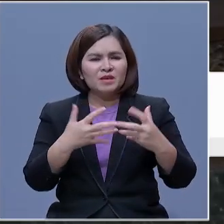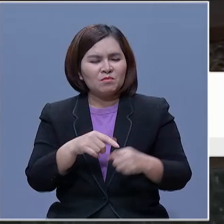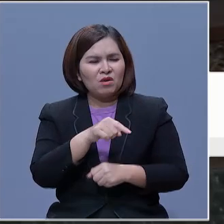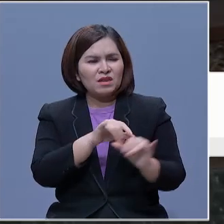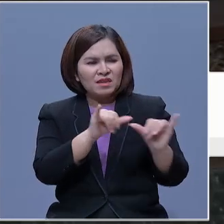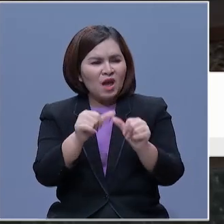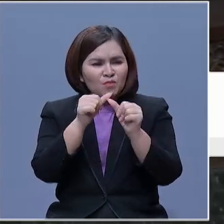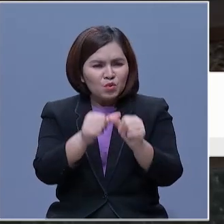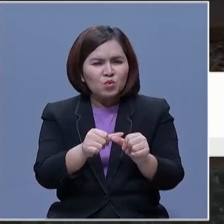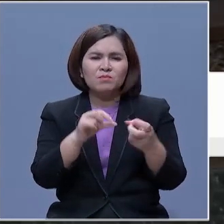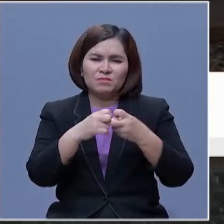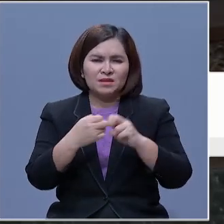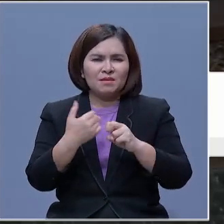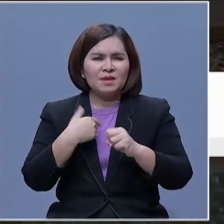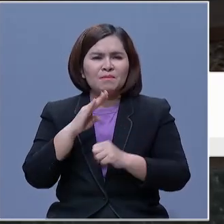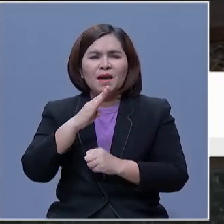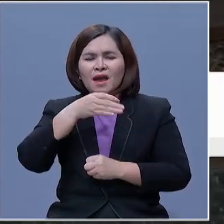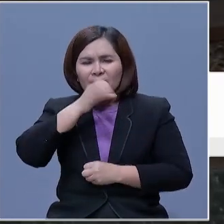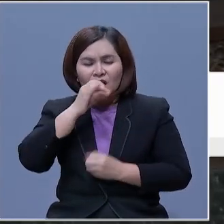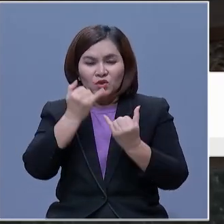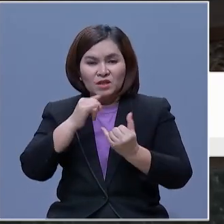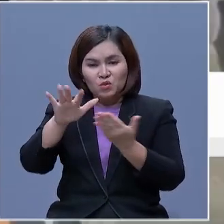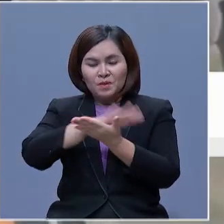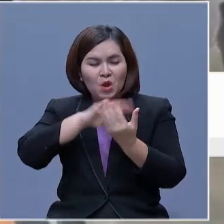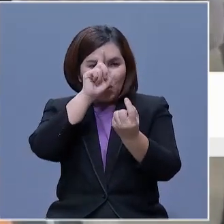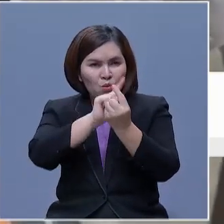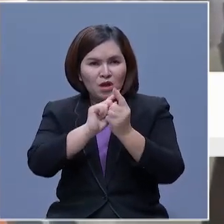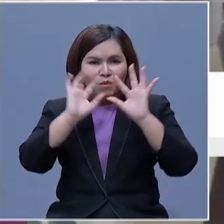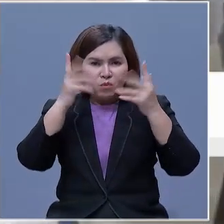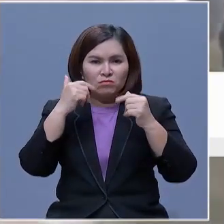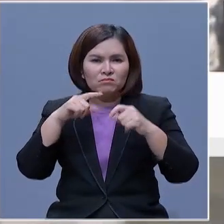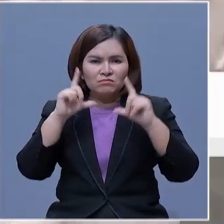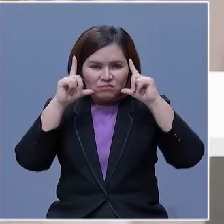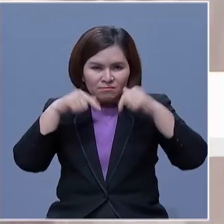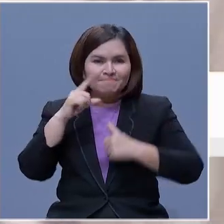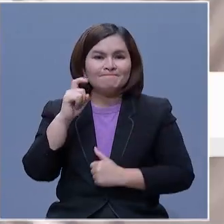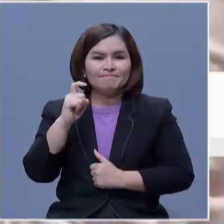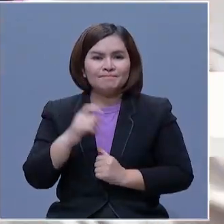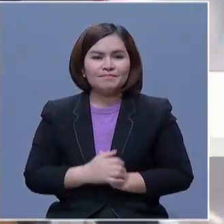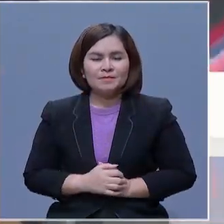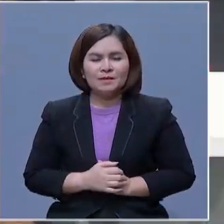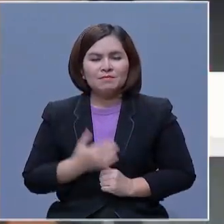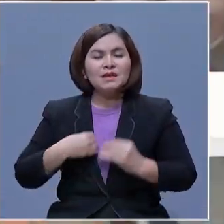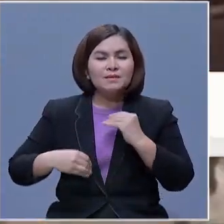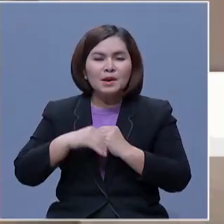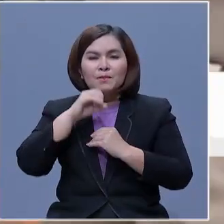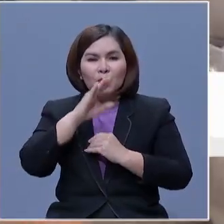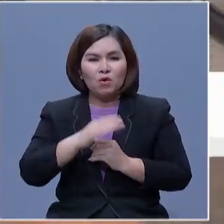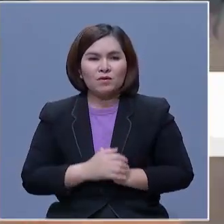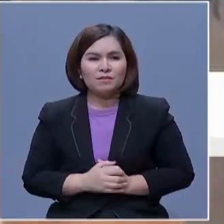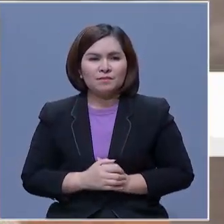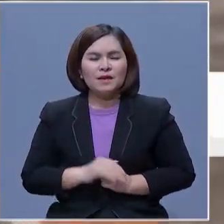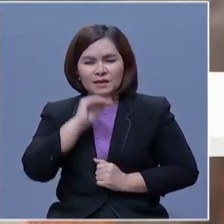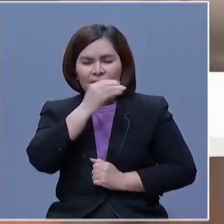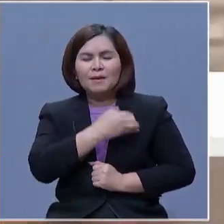ตอนนี้บางแก้วดังก็จนทั่วประเทศมีอีกนะคะคุณสุภัทรยังแฉอีกบอกว่าในเทศบาล